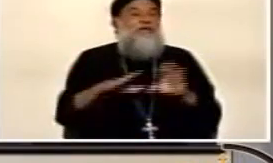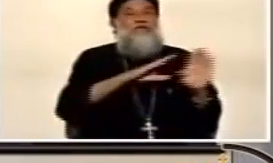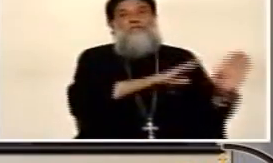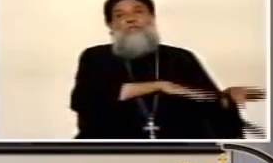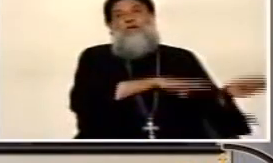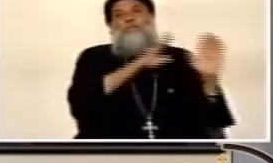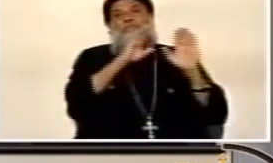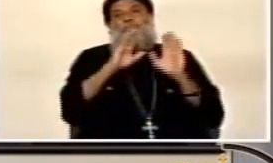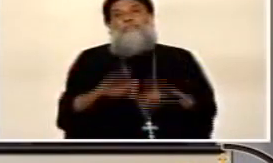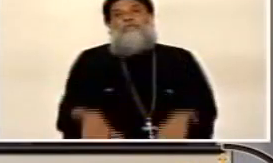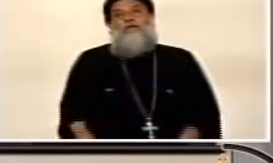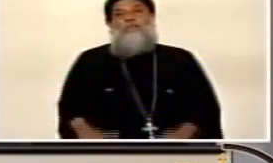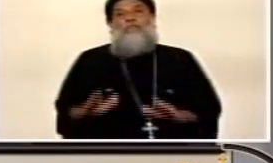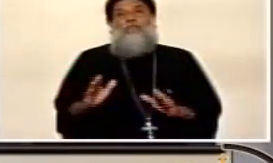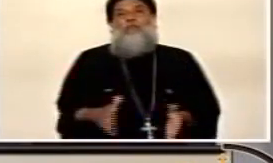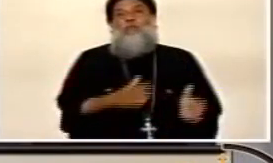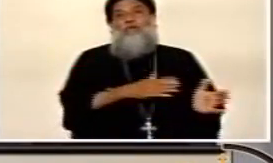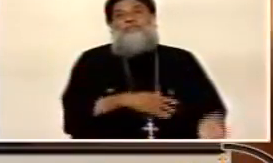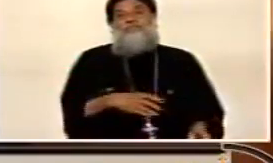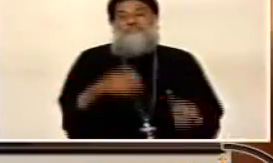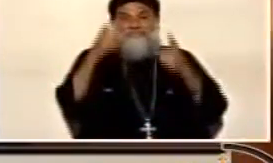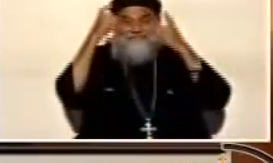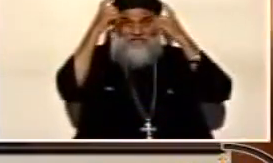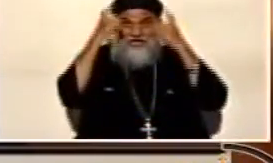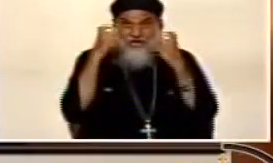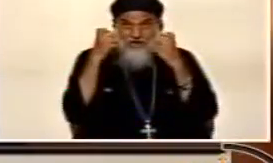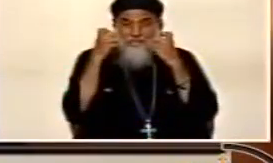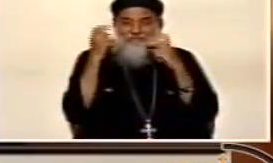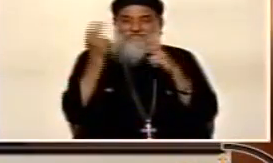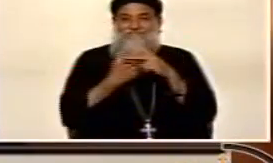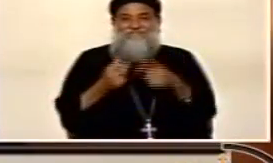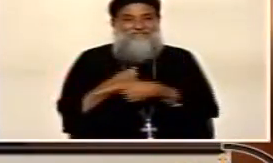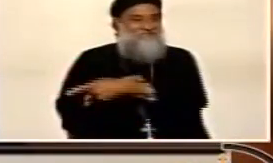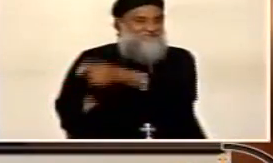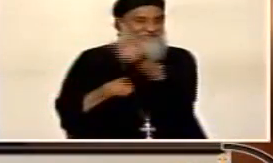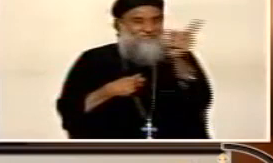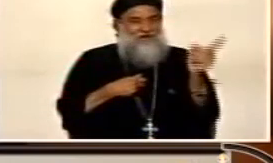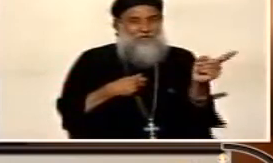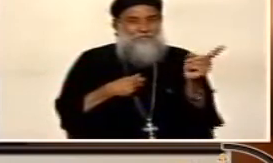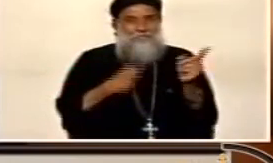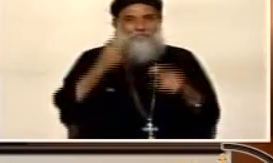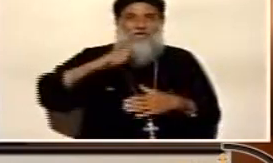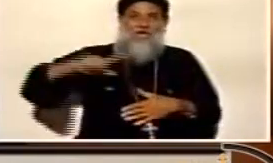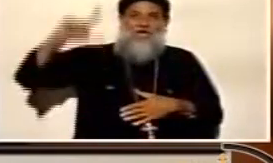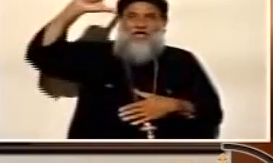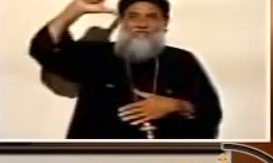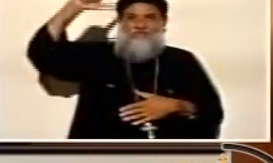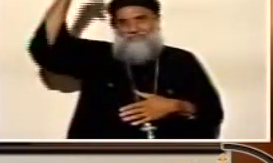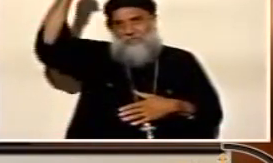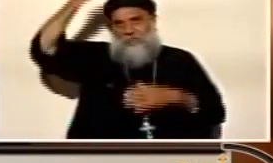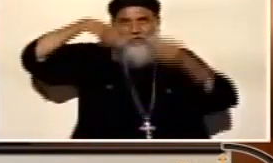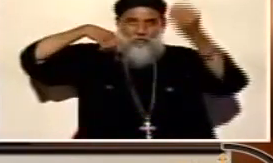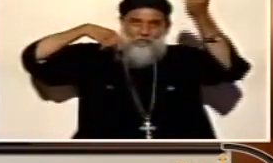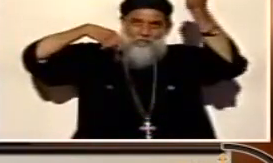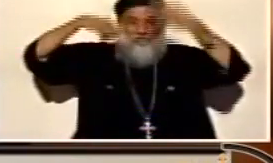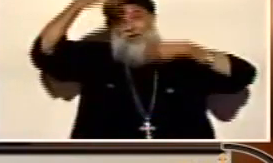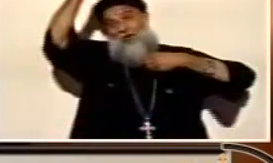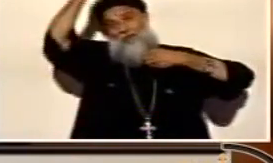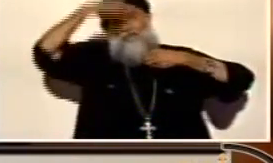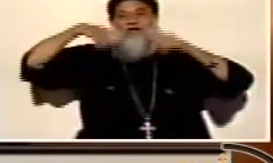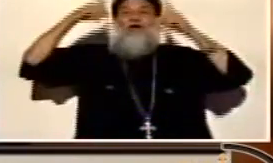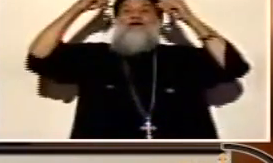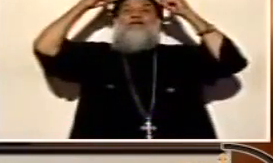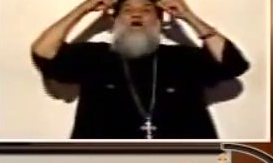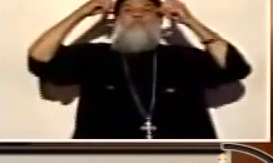يكال لكم. والمجد لله دائما. الرحمة أعظم عطية، يعني أعظم عطية